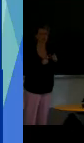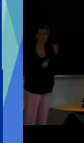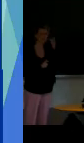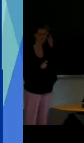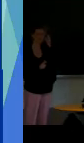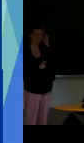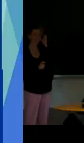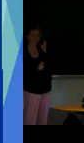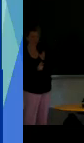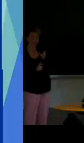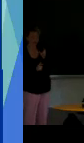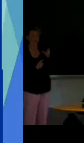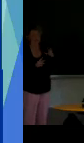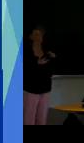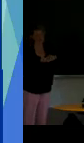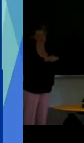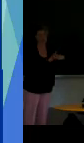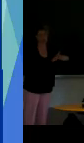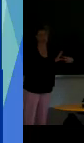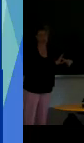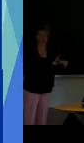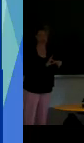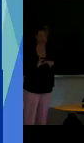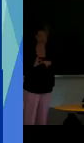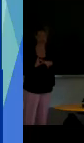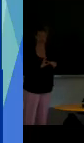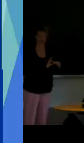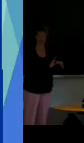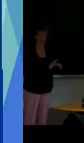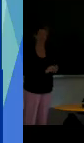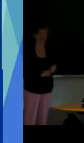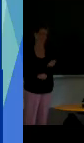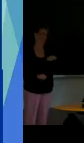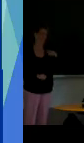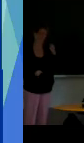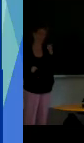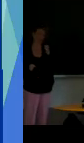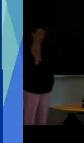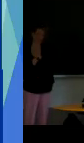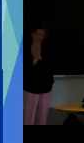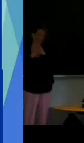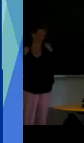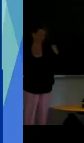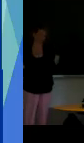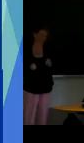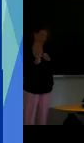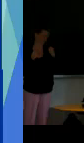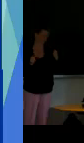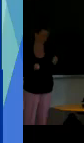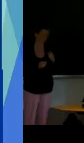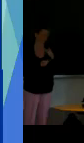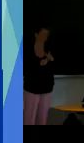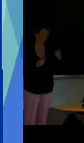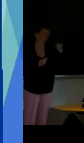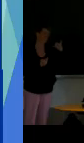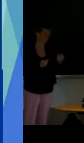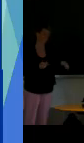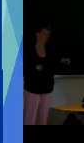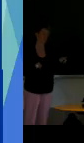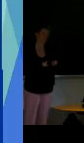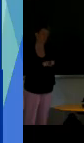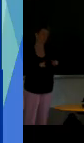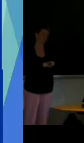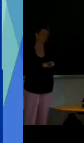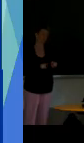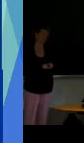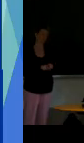e l'uomo sostanzialmente, ok? Poi naturalmente laboratori, tirocini, prove finali e così via, naturalmente lo stesso principio di quello che avete visto